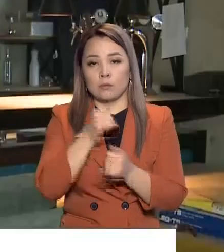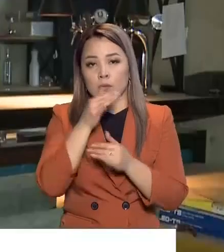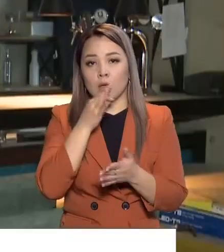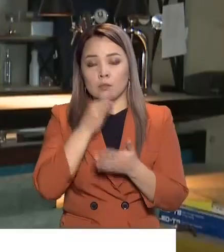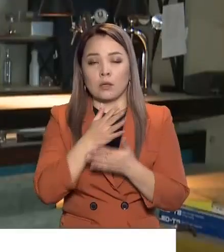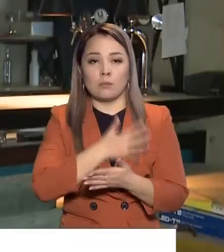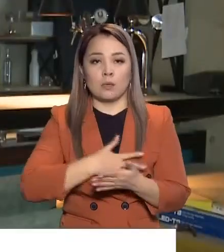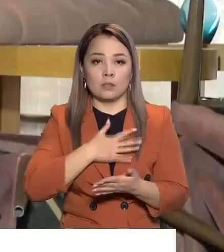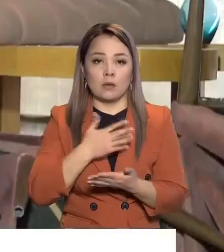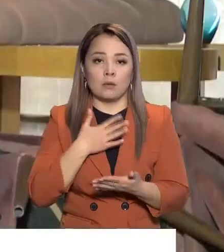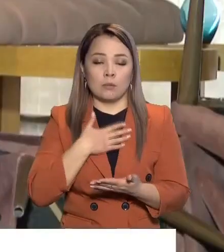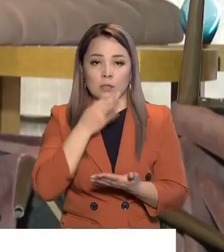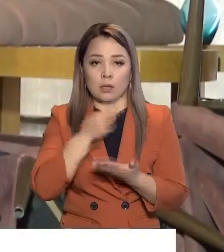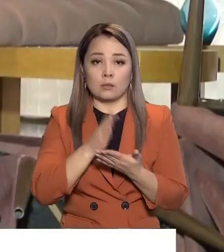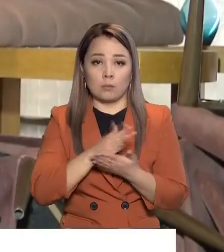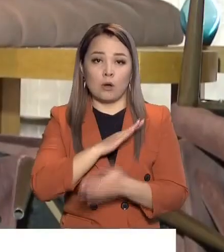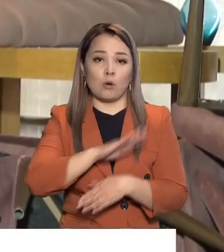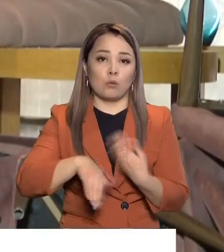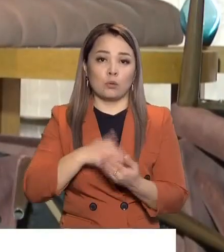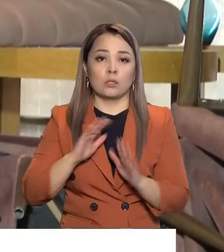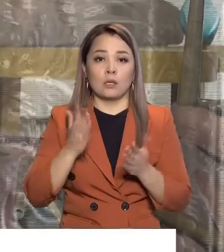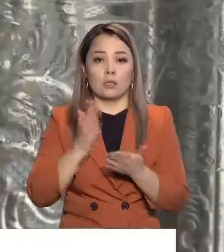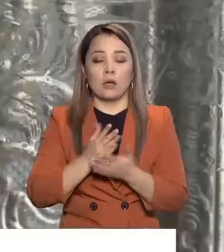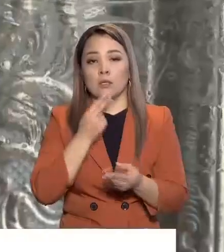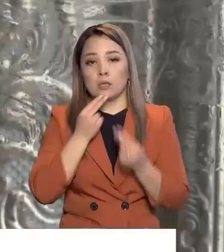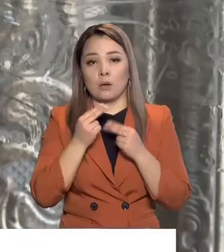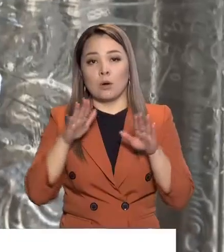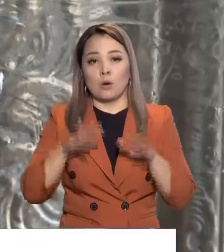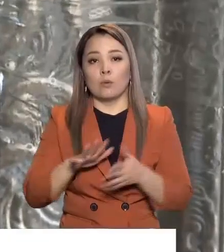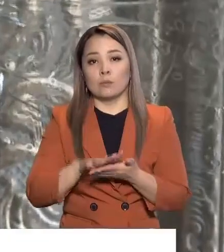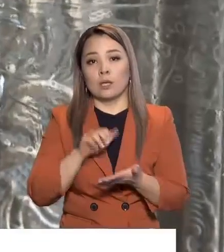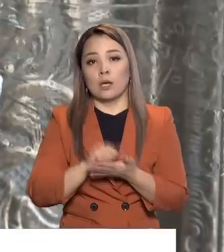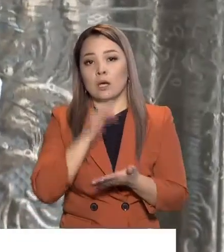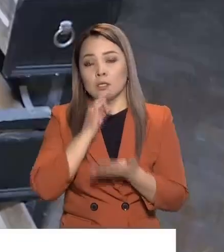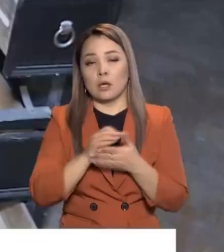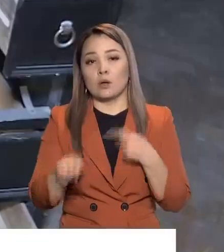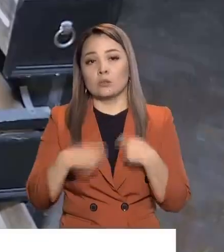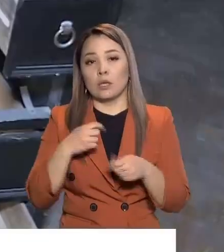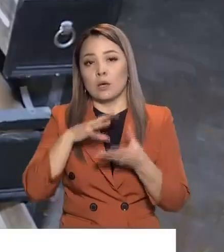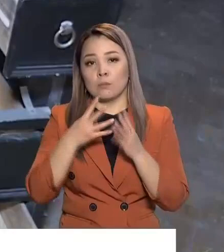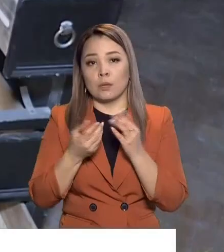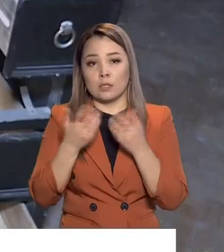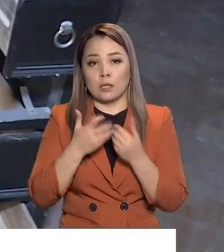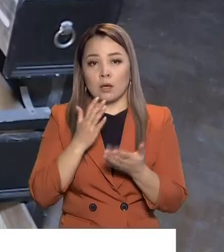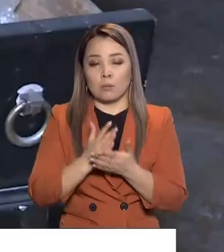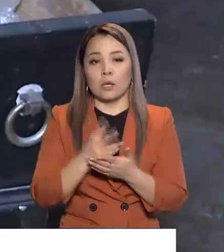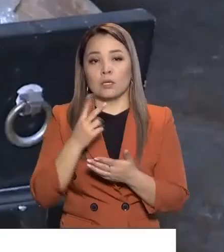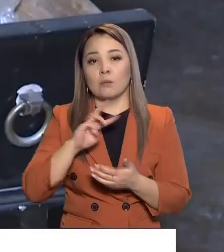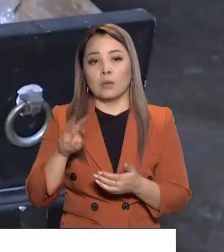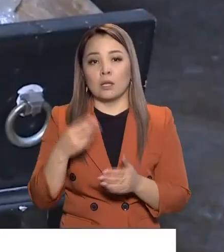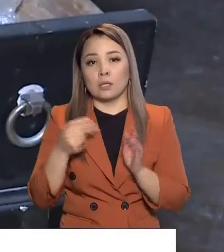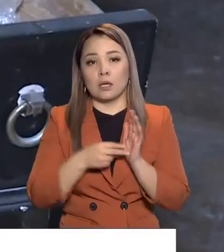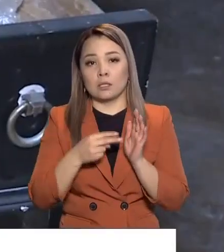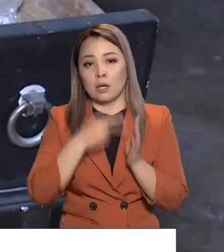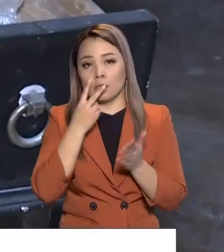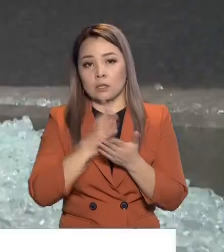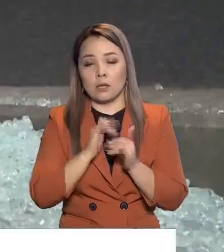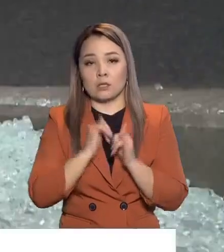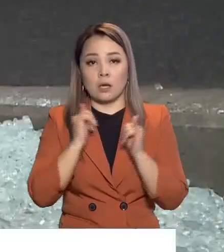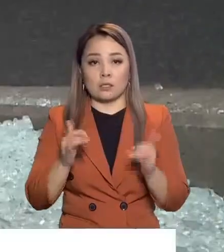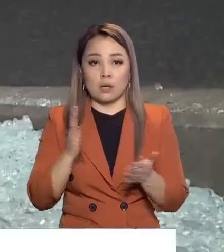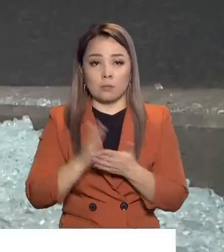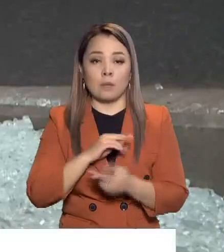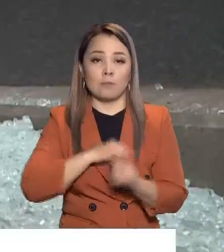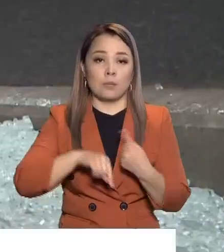алаңдадық. Алматыдағы бүлік кезінде 40-тан аса тамақтану орны бүлінді. Келтірілген шығын көлемі 2 миллиард теңгеден асады. Бизнес нысандармен